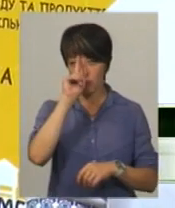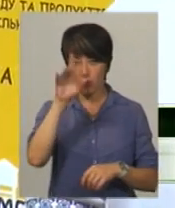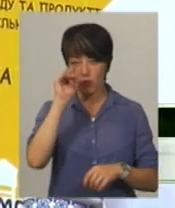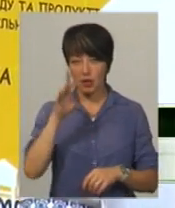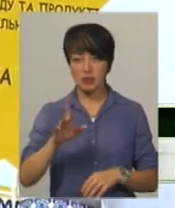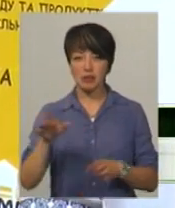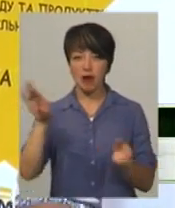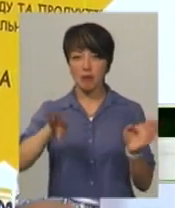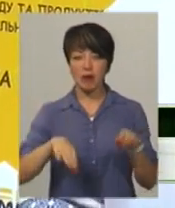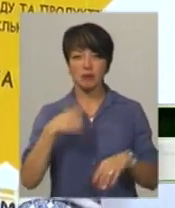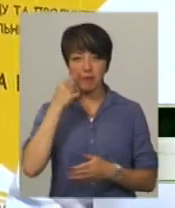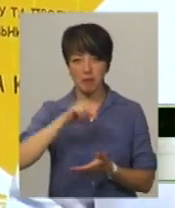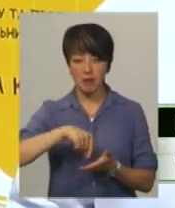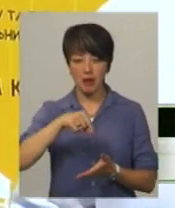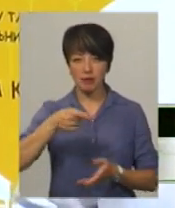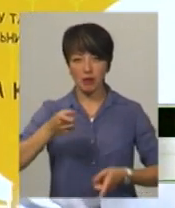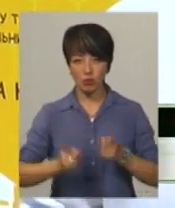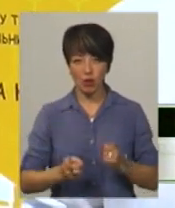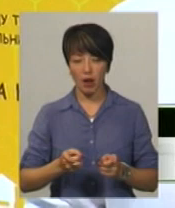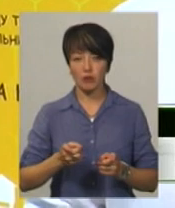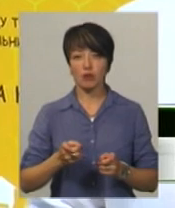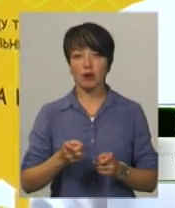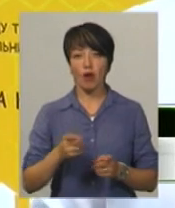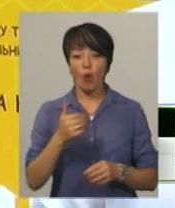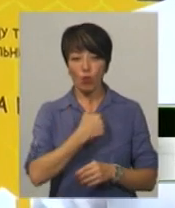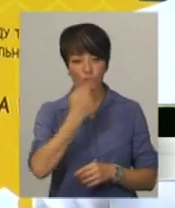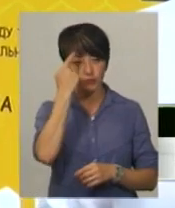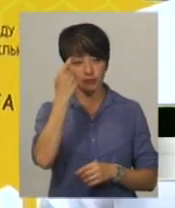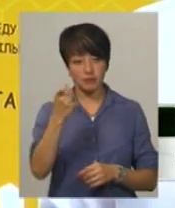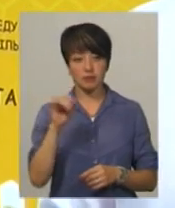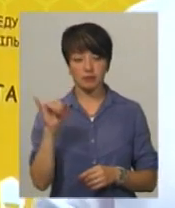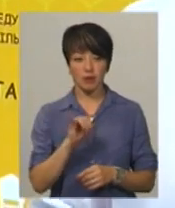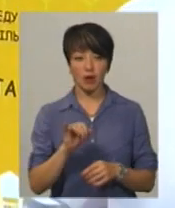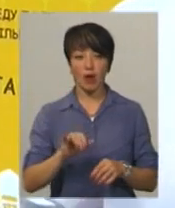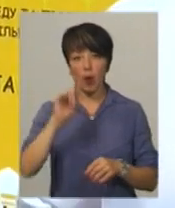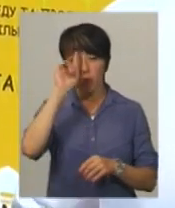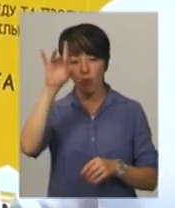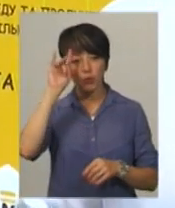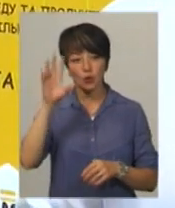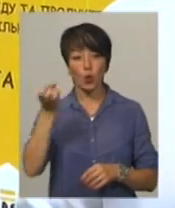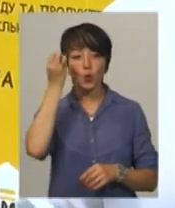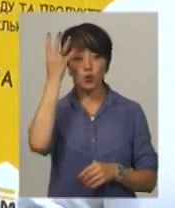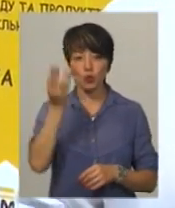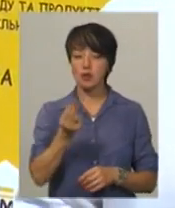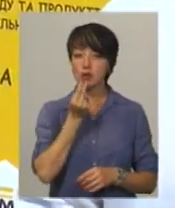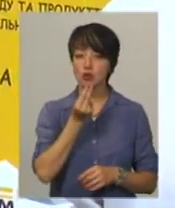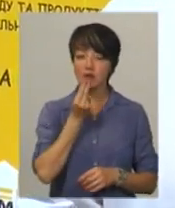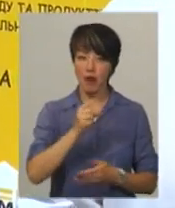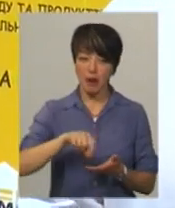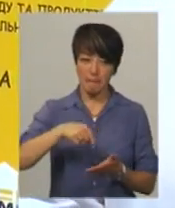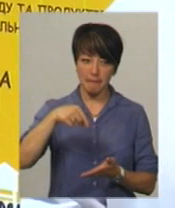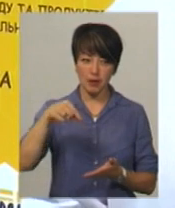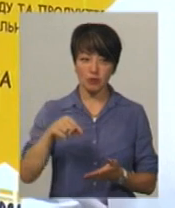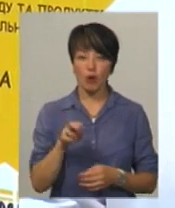меду, натурального справжнього меду, по-перше, хочу наголосити, і популяризацію культури споживання меду. Оскільки